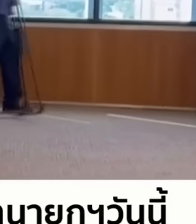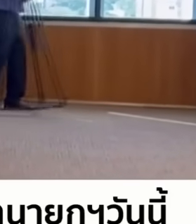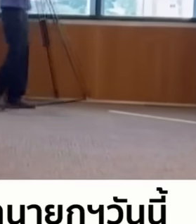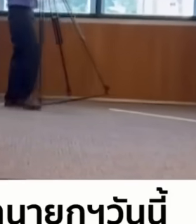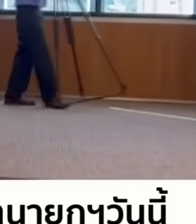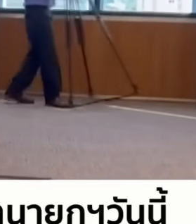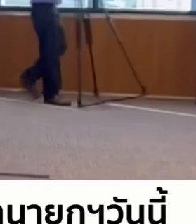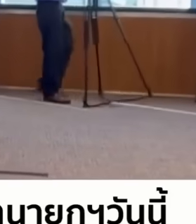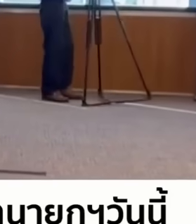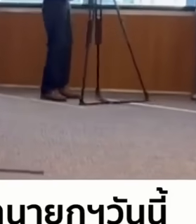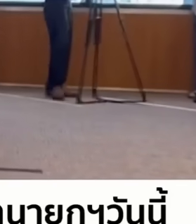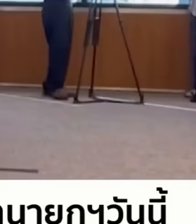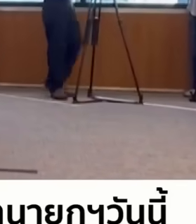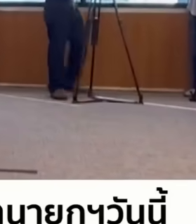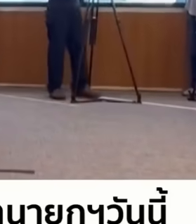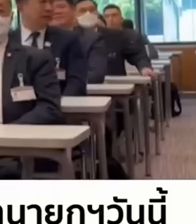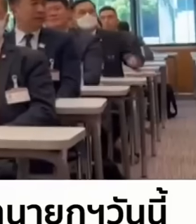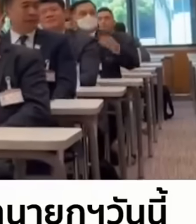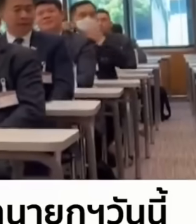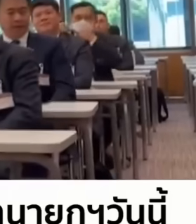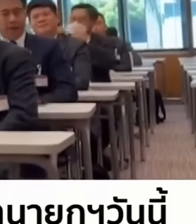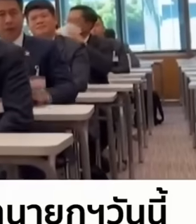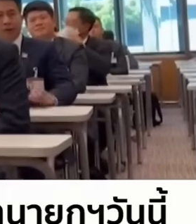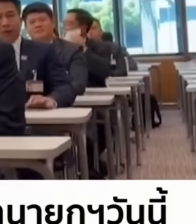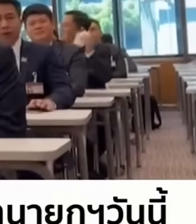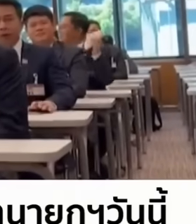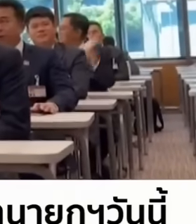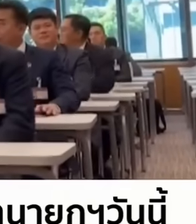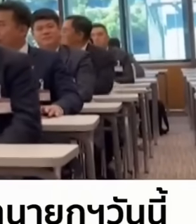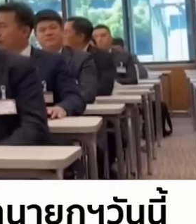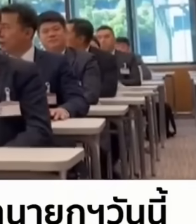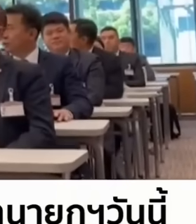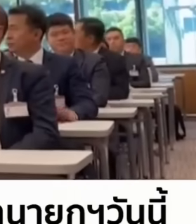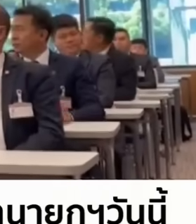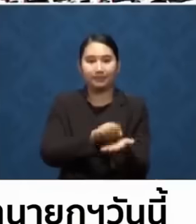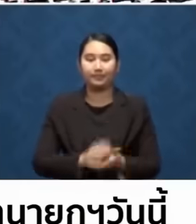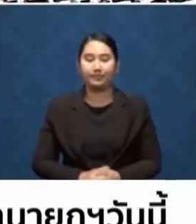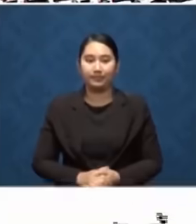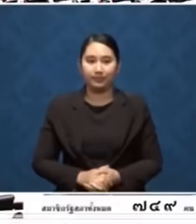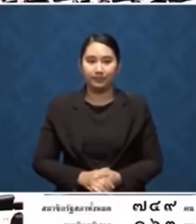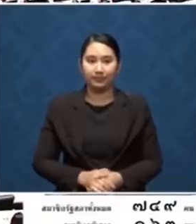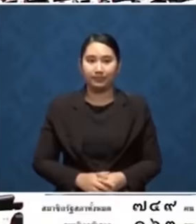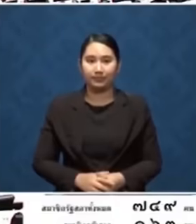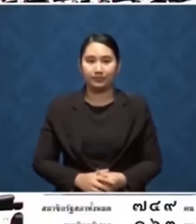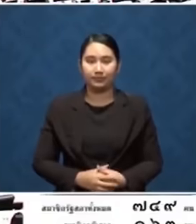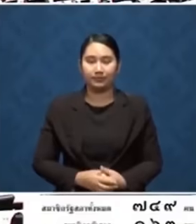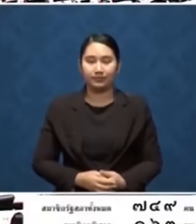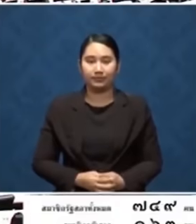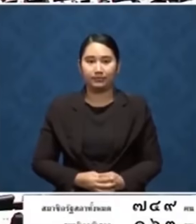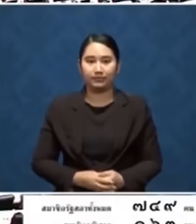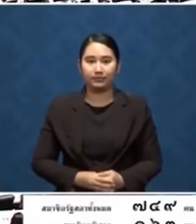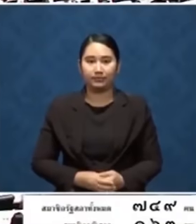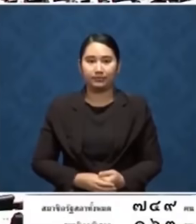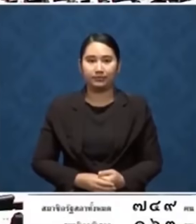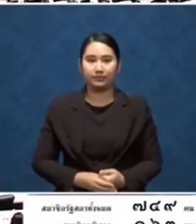ยนะครับท่านผู้ชมครับแล้วในการอภิปรายนะครับ 4+2 หลายคนก็บอกโอ้โหคือตอนแรกเนี่ยจะคุยกันว่า